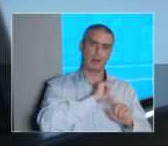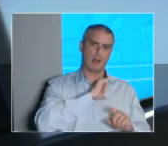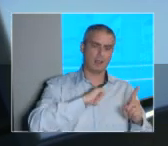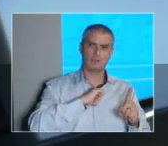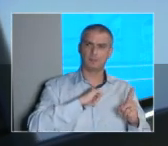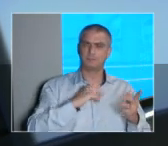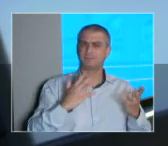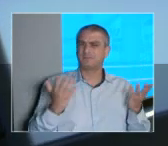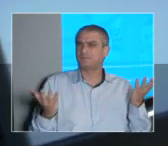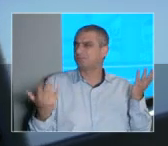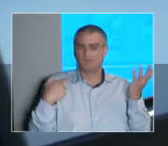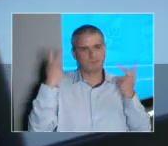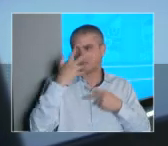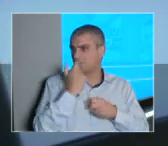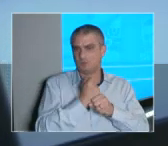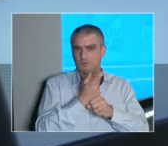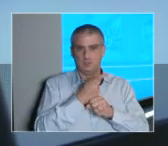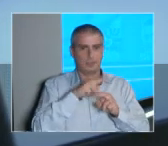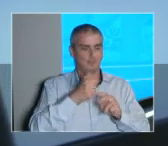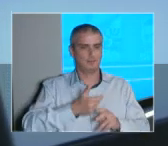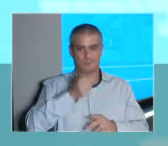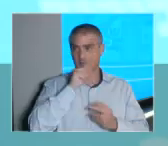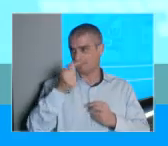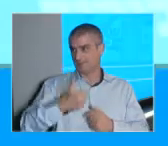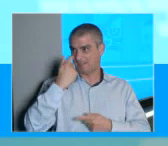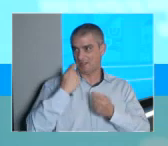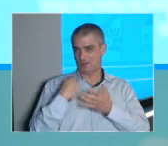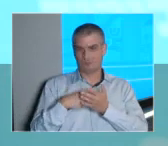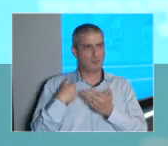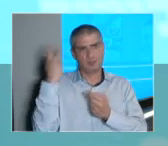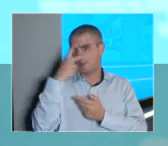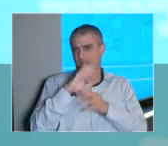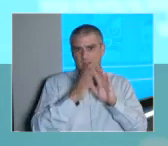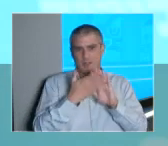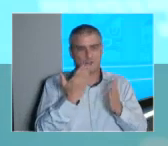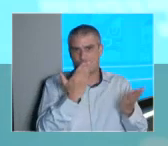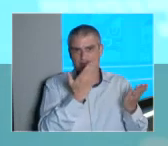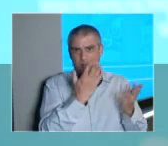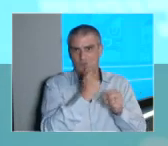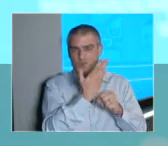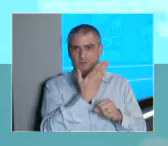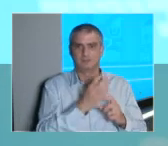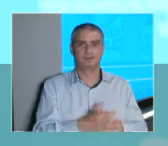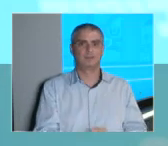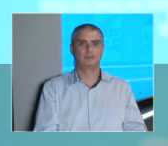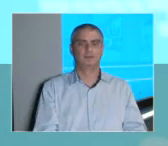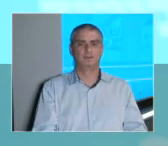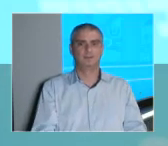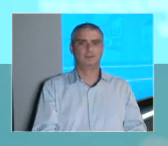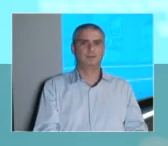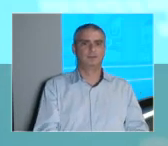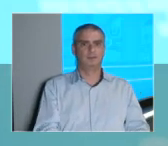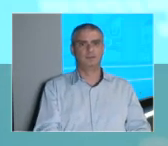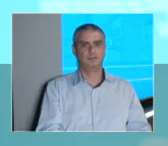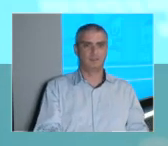שעשו קודם. אני לא מבין מה הוא עושה. זה בקובעך כשר אוצר לשעבר. אני לא מבין כל מה שעושה. הסכם אוצר זה משפטים ואוצר. בוא אספר לך